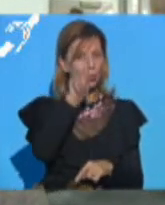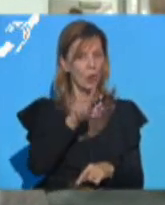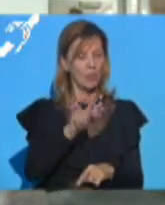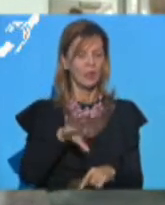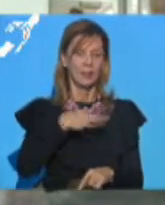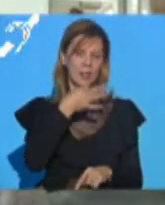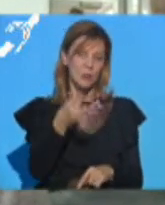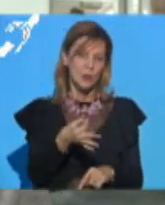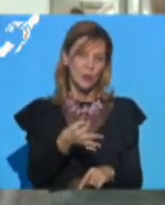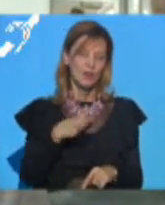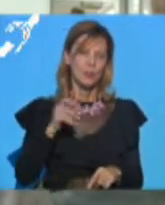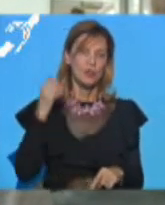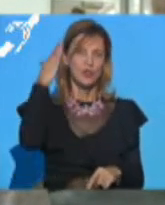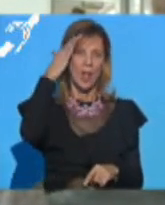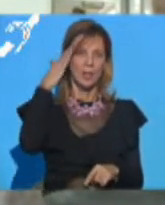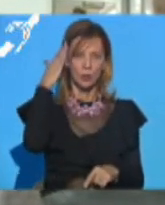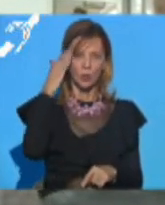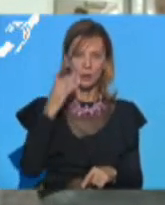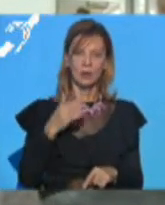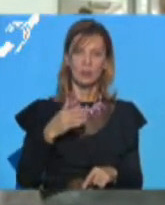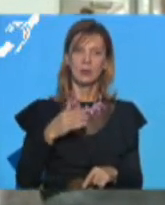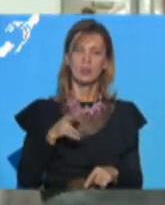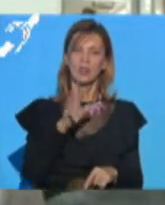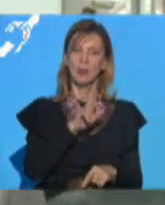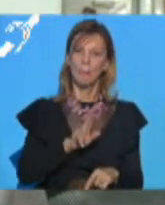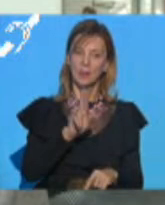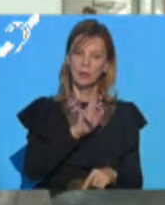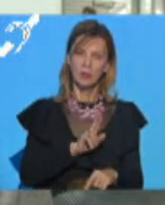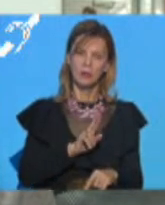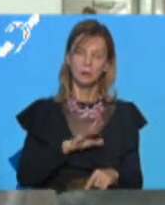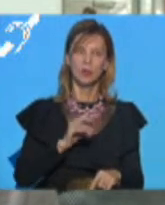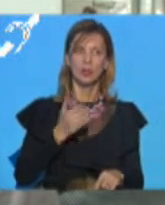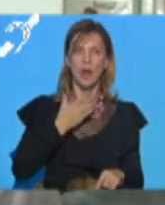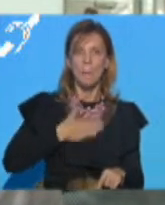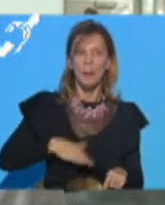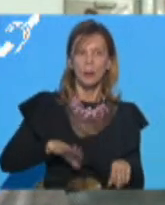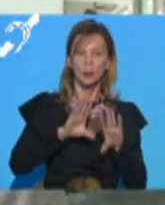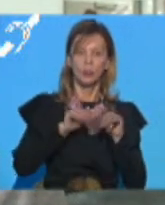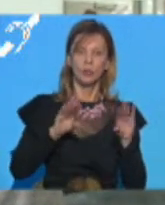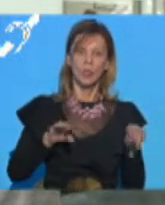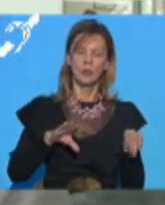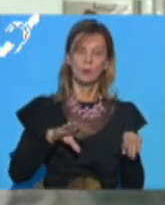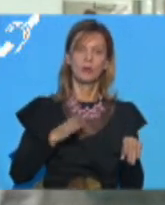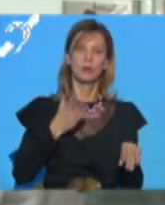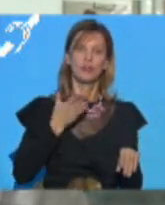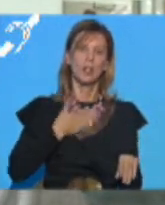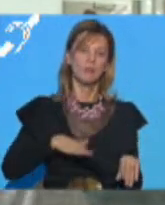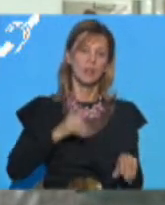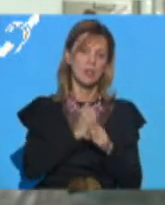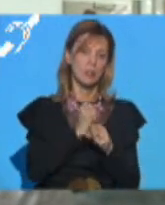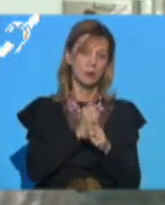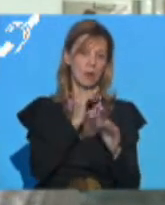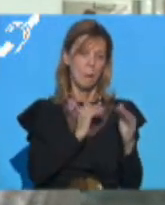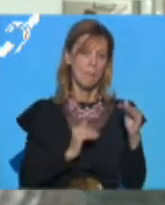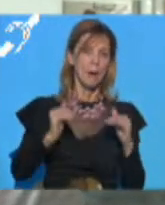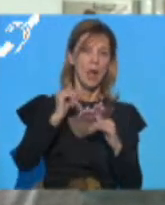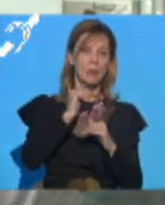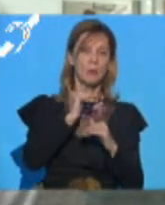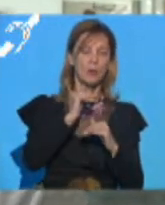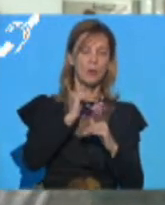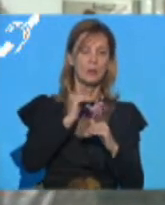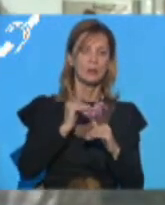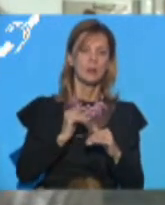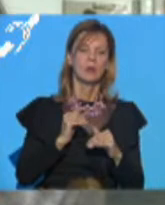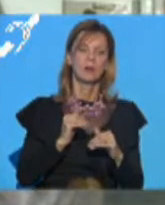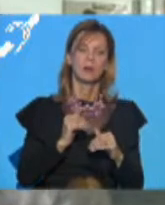ne spun cam ce și-ar dori să repetăm și ce și-ar dori să lucrăm mai mult decât